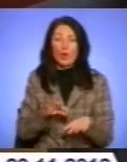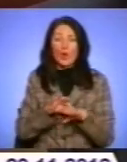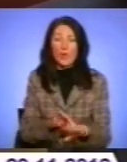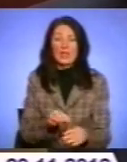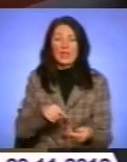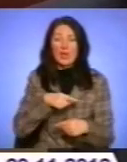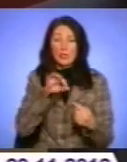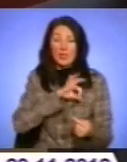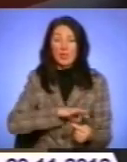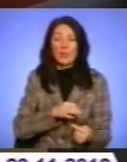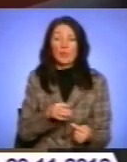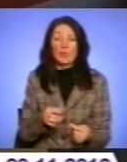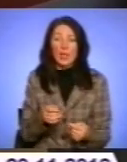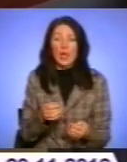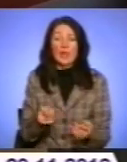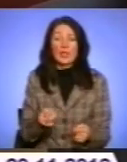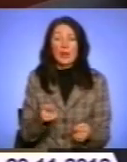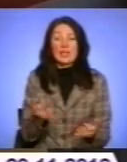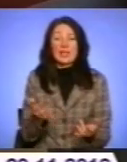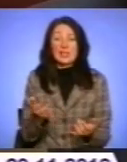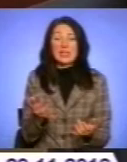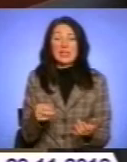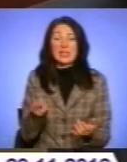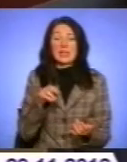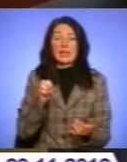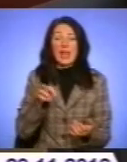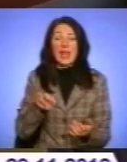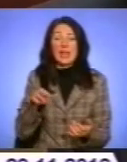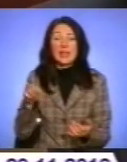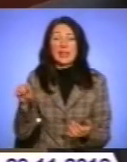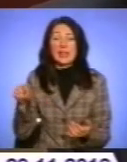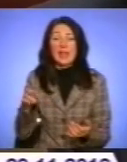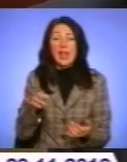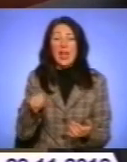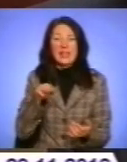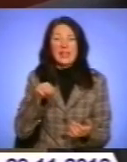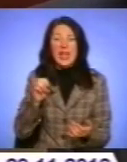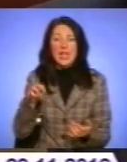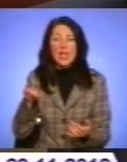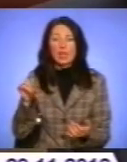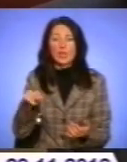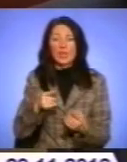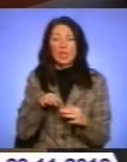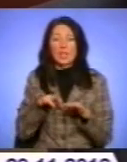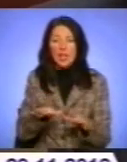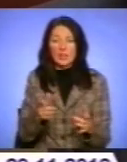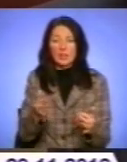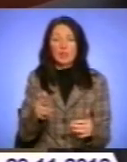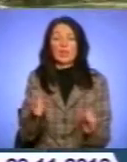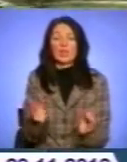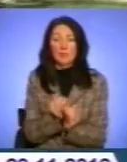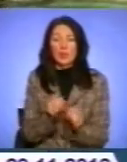галузі. За тим, наскільки детінізована в ній діяльність, наскільки зменшені корупційні ризики та перепони